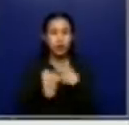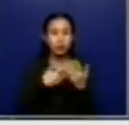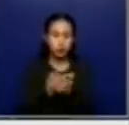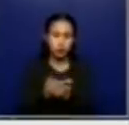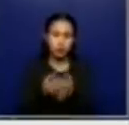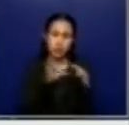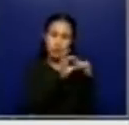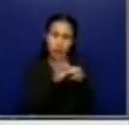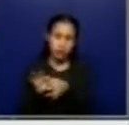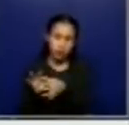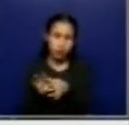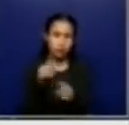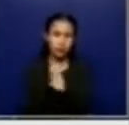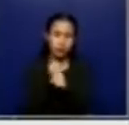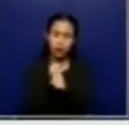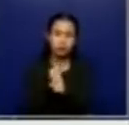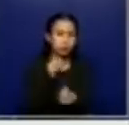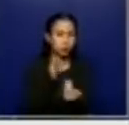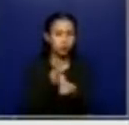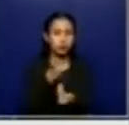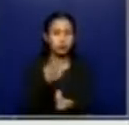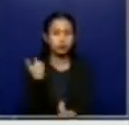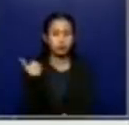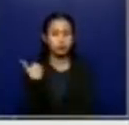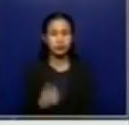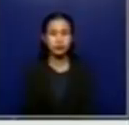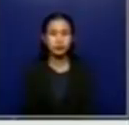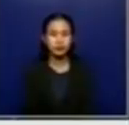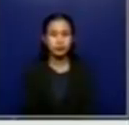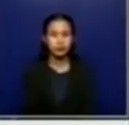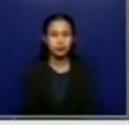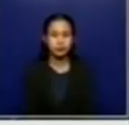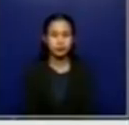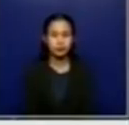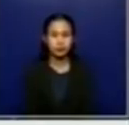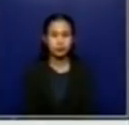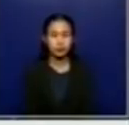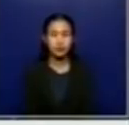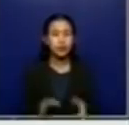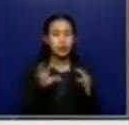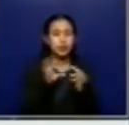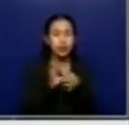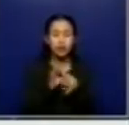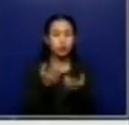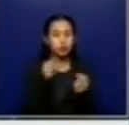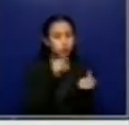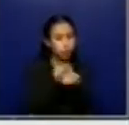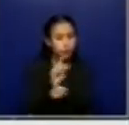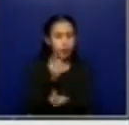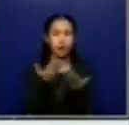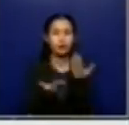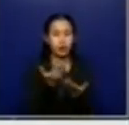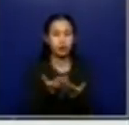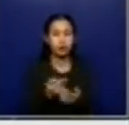วเหตุการณ์ที่เกิดขึ้นโดยตรงทั้งนั้นนะครับจะเกี่ยวข้องมุมไหนอย่างไรก็ว่ากันไปแ